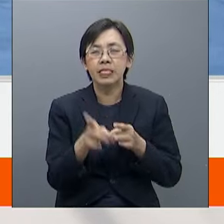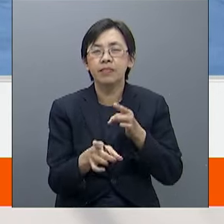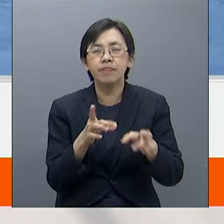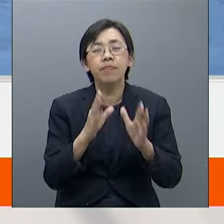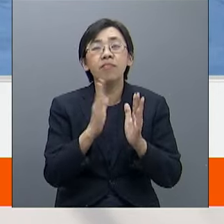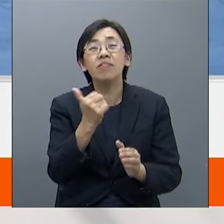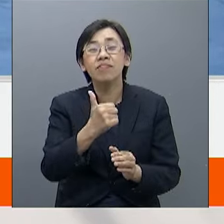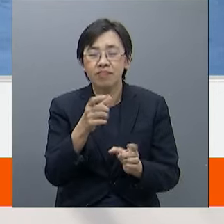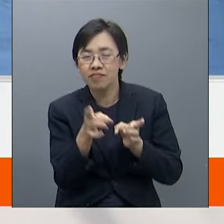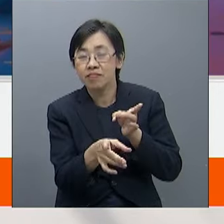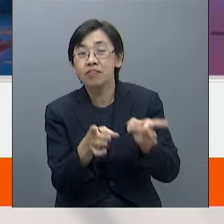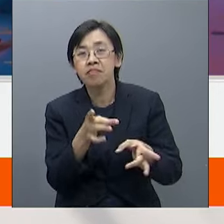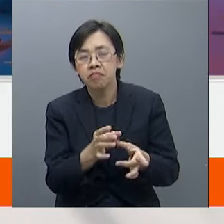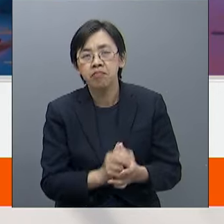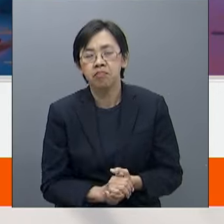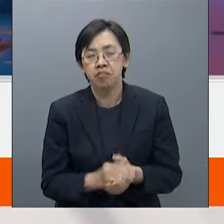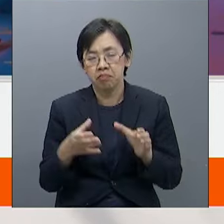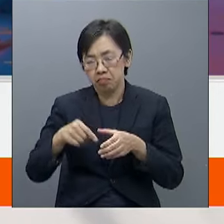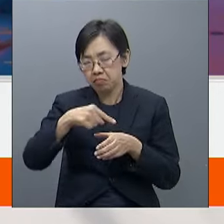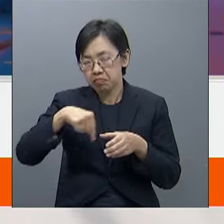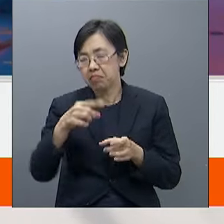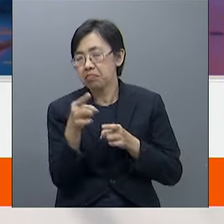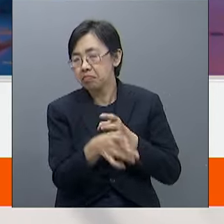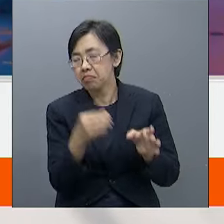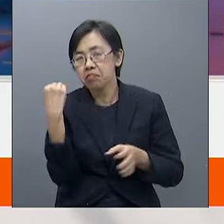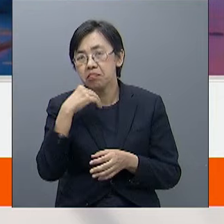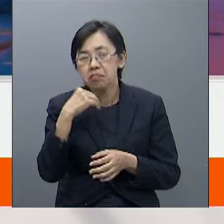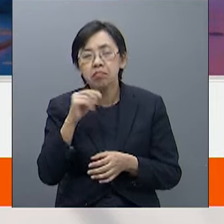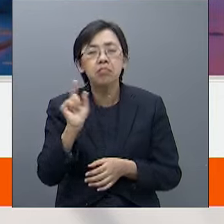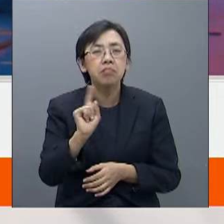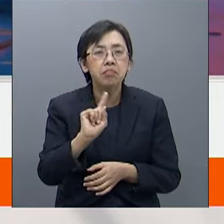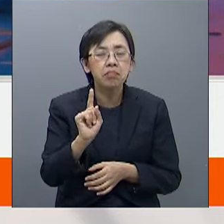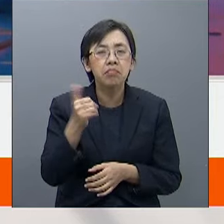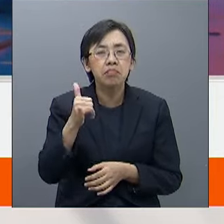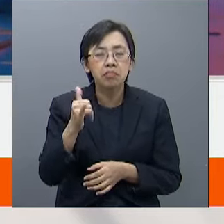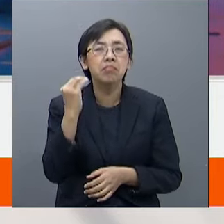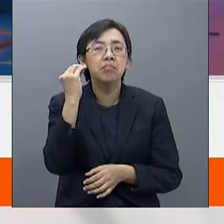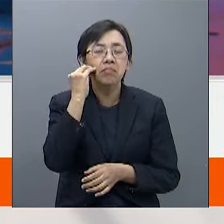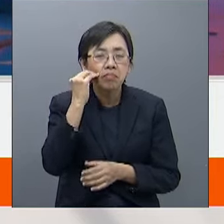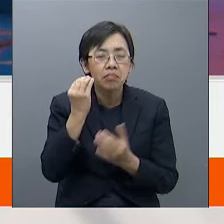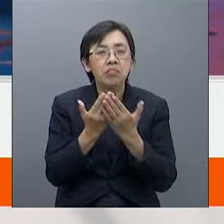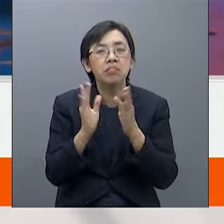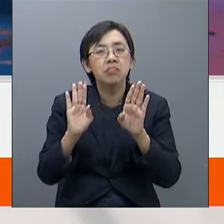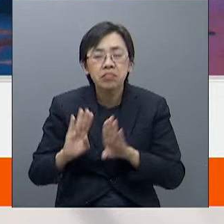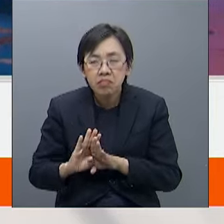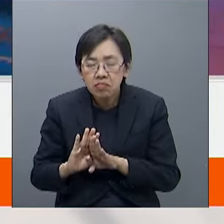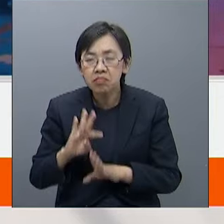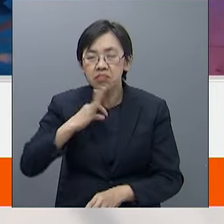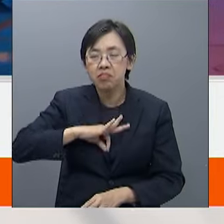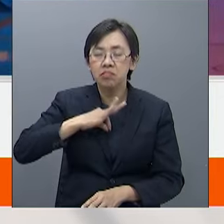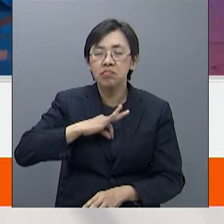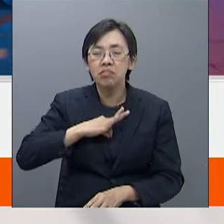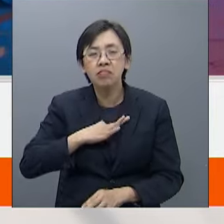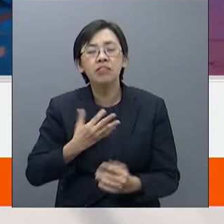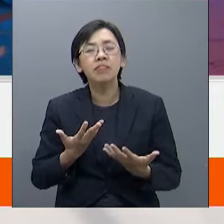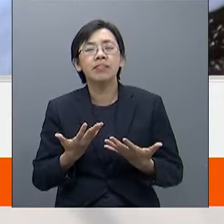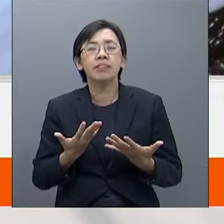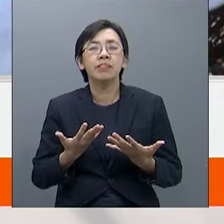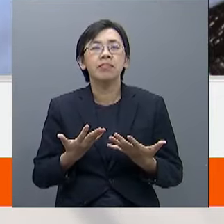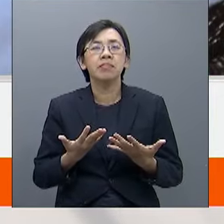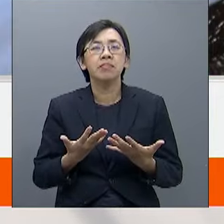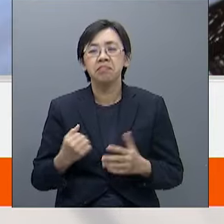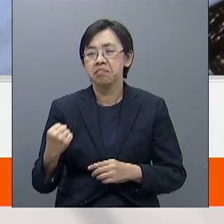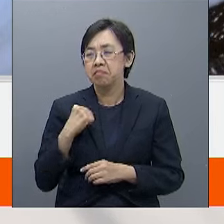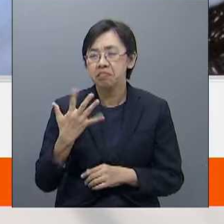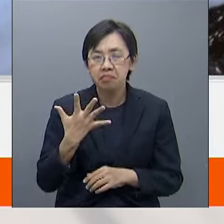อื่นนะคะส่วนหนึ่งเนี่ยก็มาจากการที่เขาอาจจะอยู่ในบ้านที่อาจจะทำให้เขารู้สึกไร้ตัวตนไม่มี